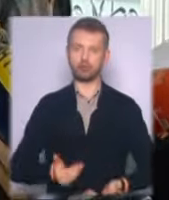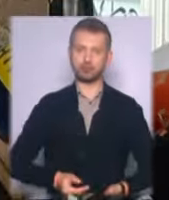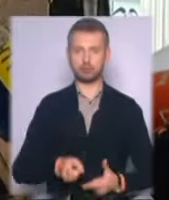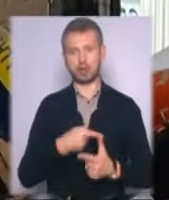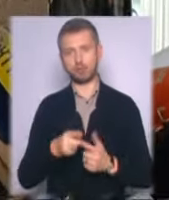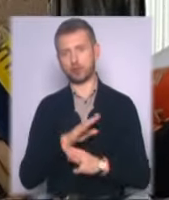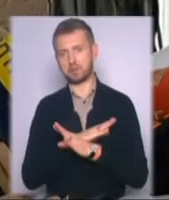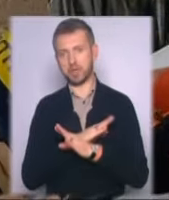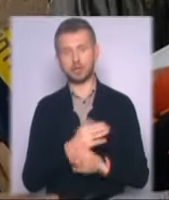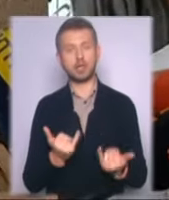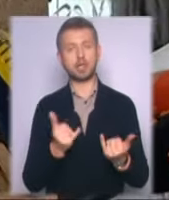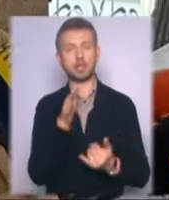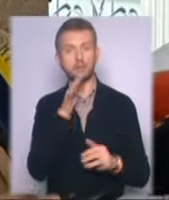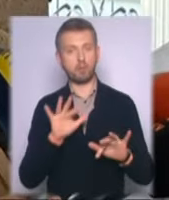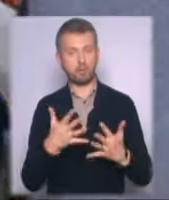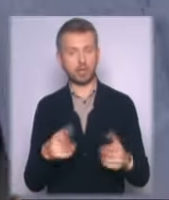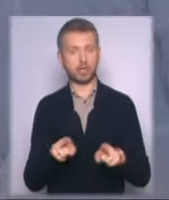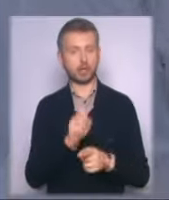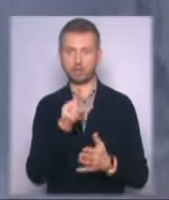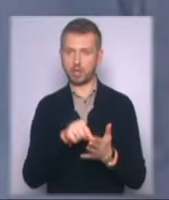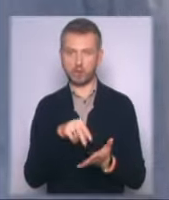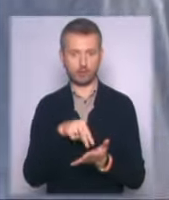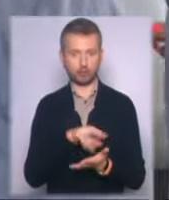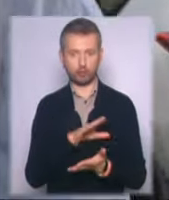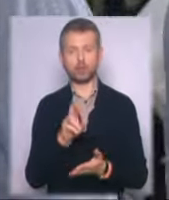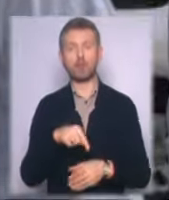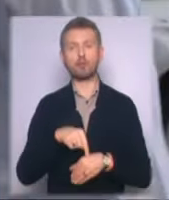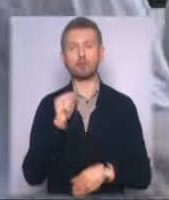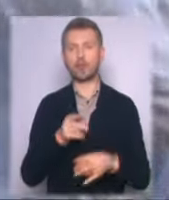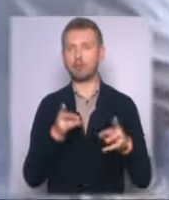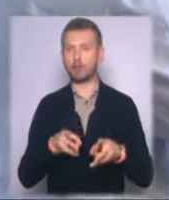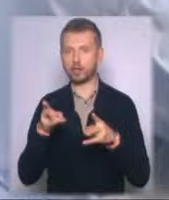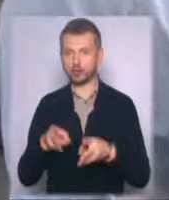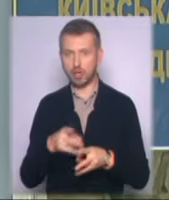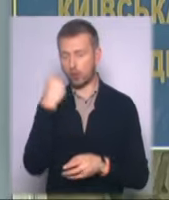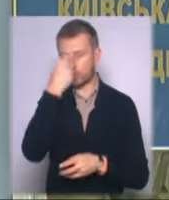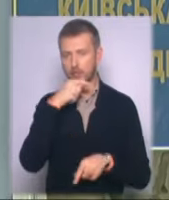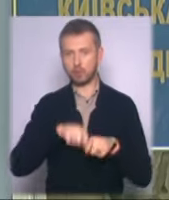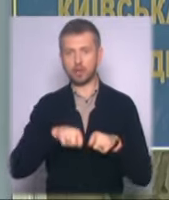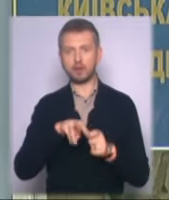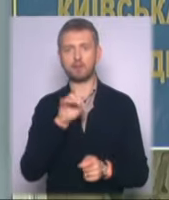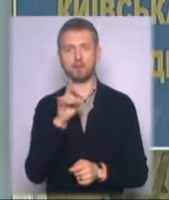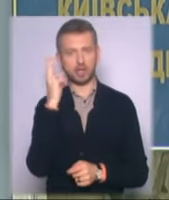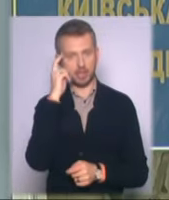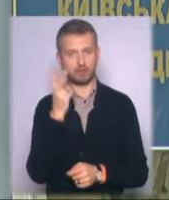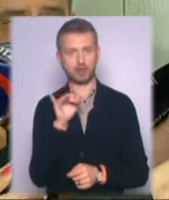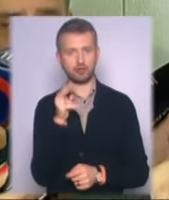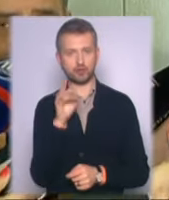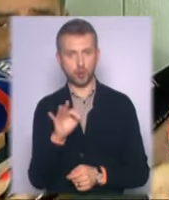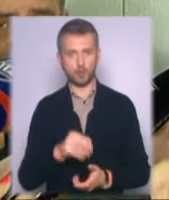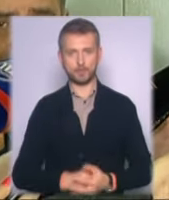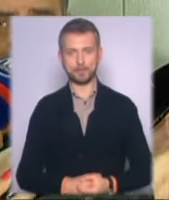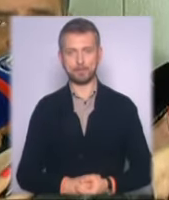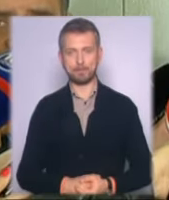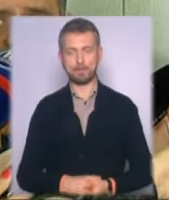даний момент таке питання не стоїть. Як почуваються постраждалі, особисто перевірив мер Києва Віталій Кличко. Тут